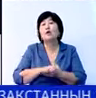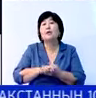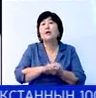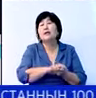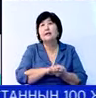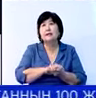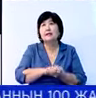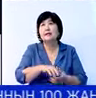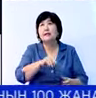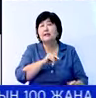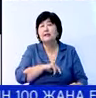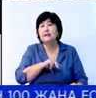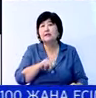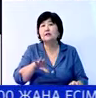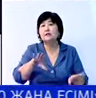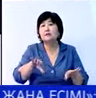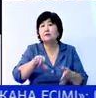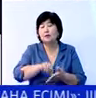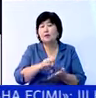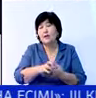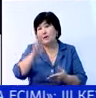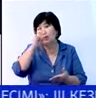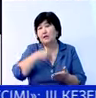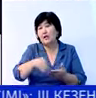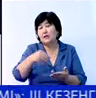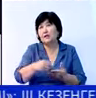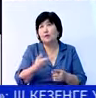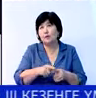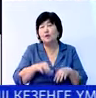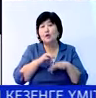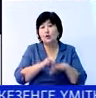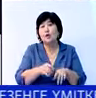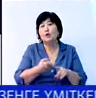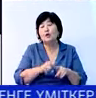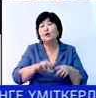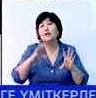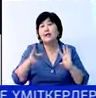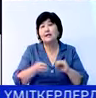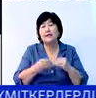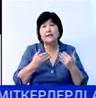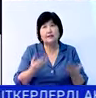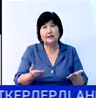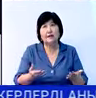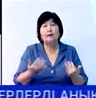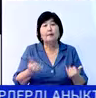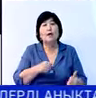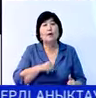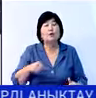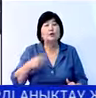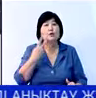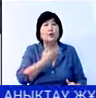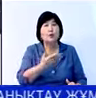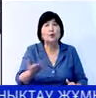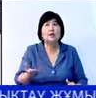жауапкершіліктен серіктестігі болып танылған, мемлекеттік сатып алу конкурсы жүрілді. Соның нәтижесінде енді өздеріңіз көріп